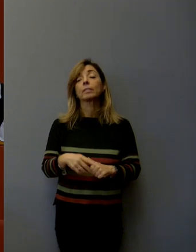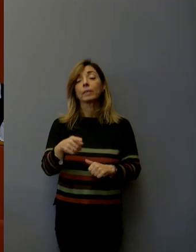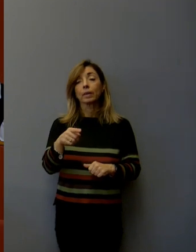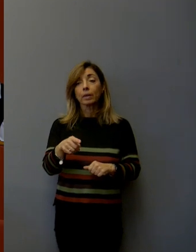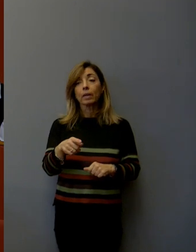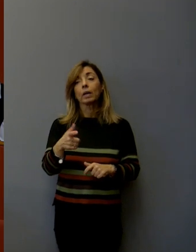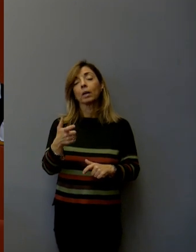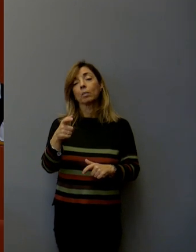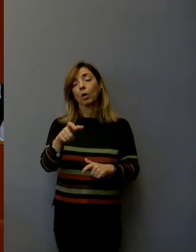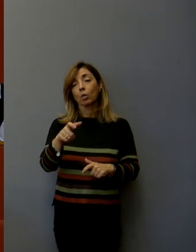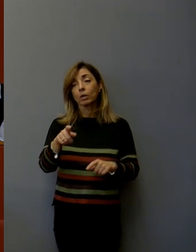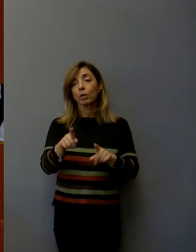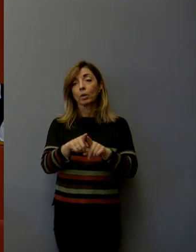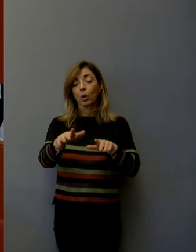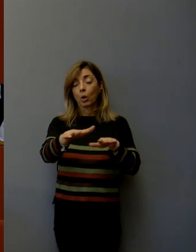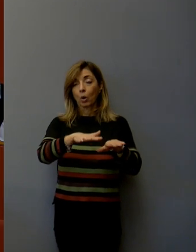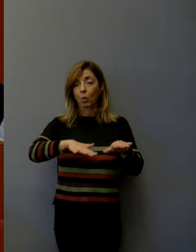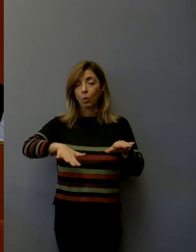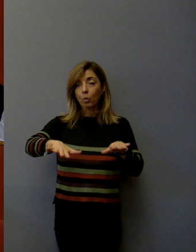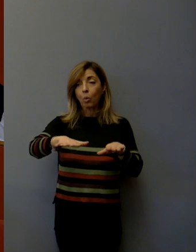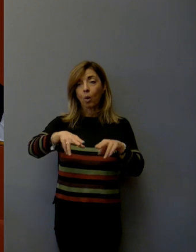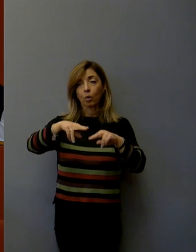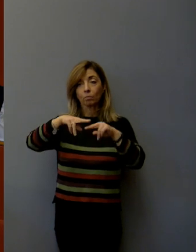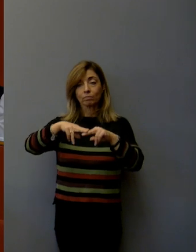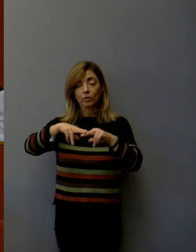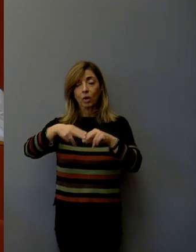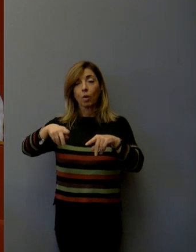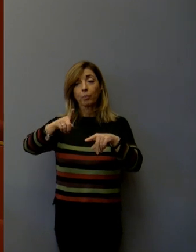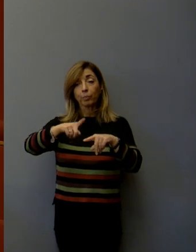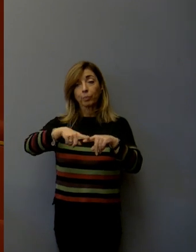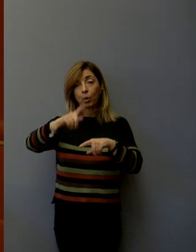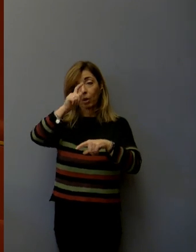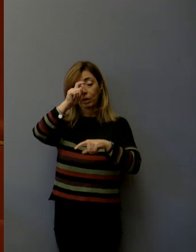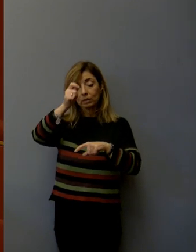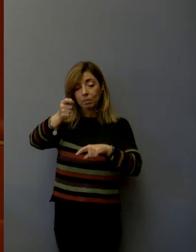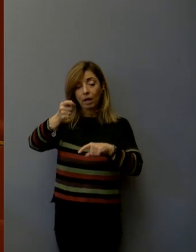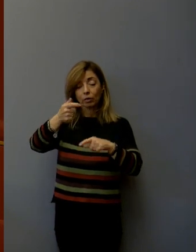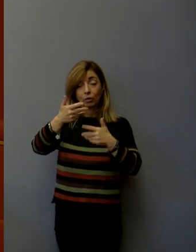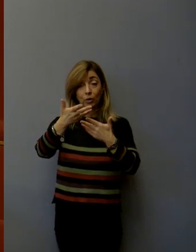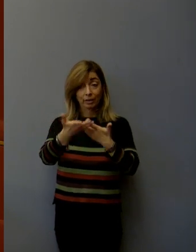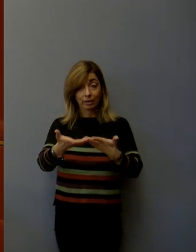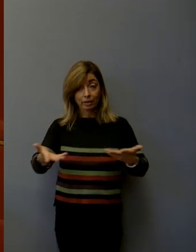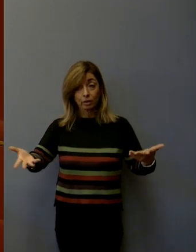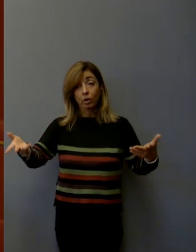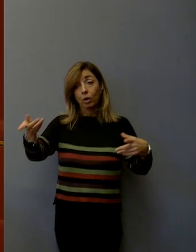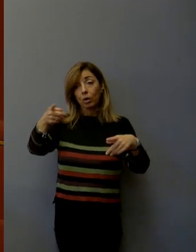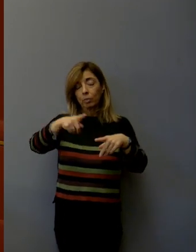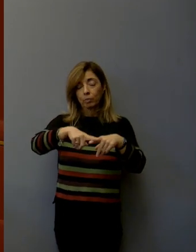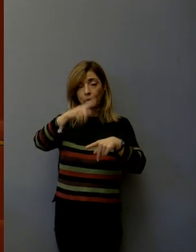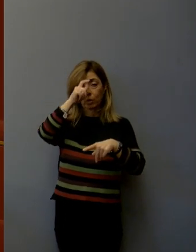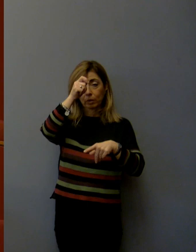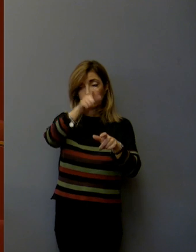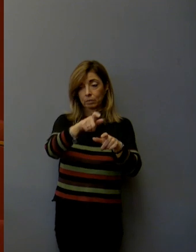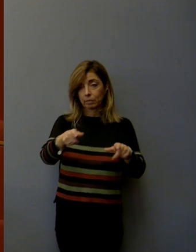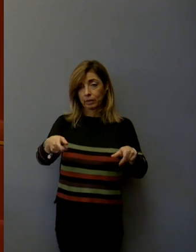dei luoghi e per il rispetto del territorio e anche rispetto dei defunti ma anche perché sono questi 29